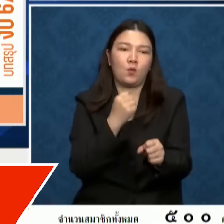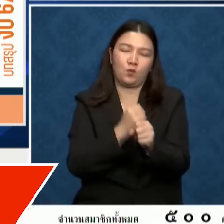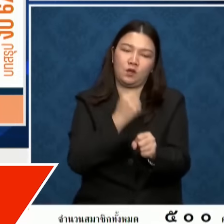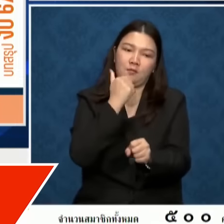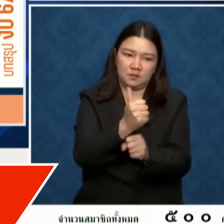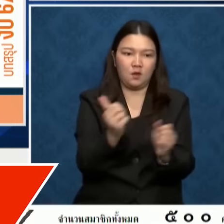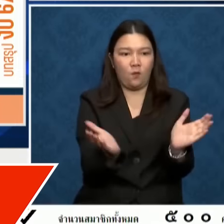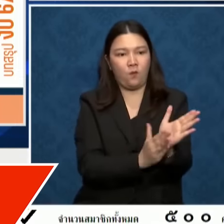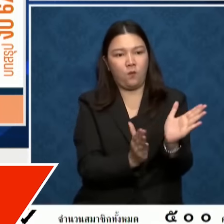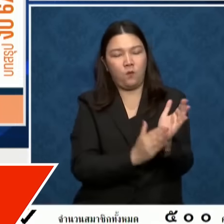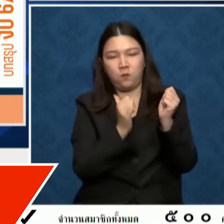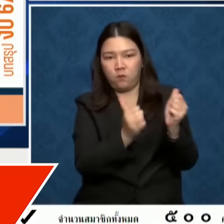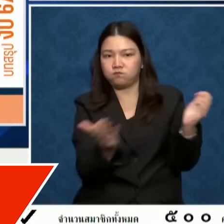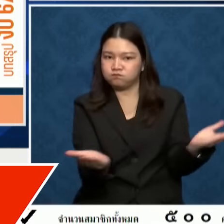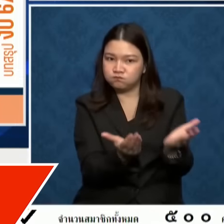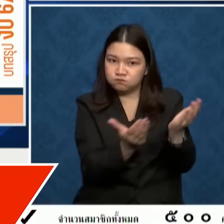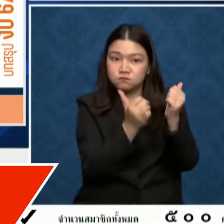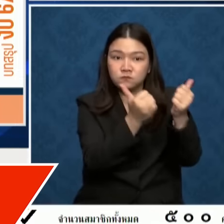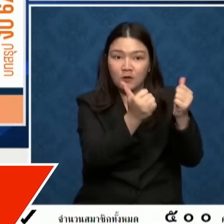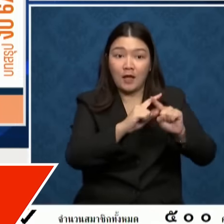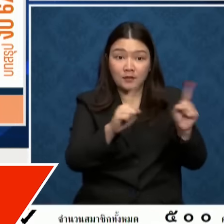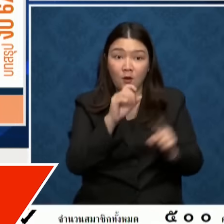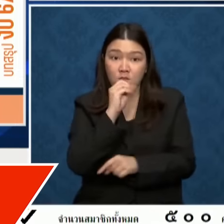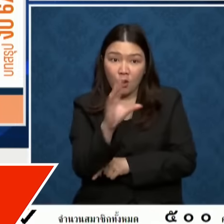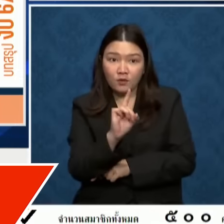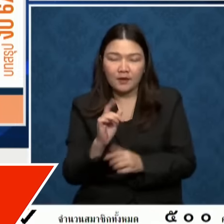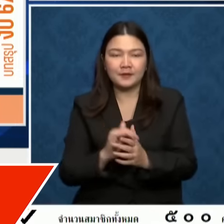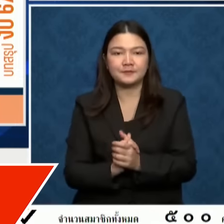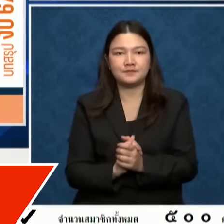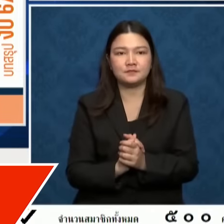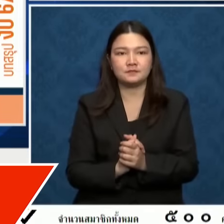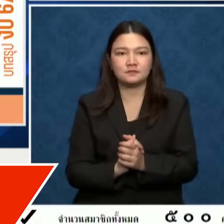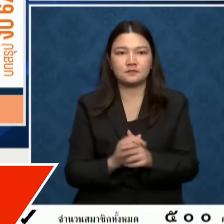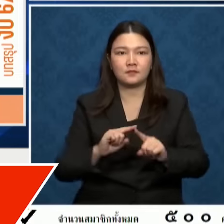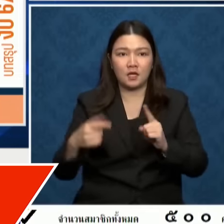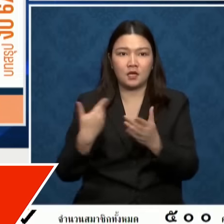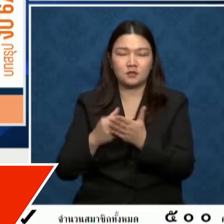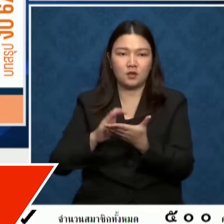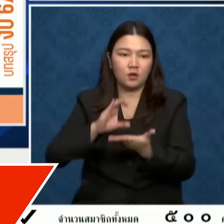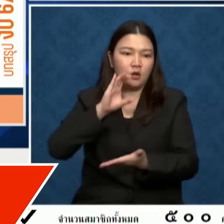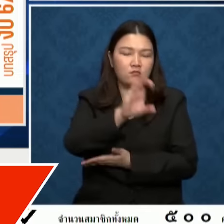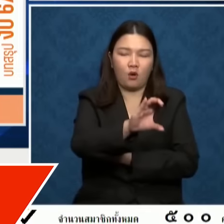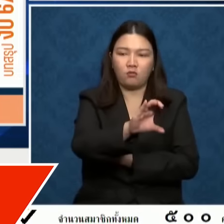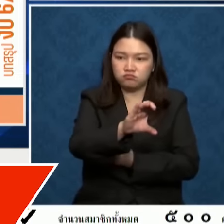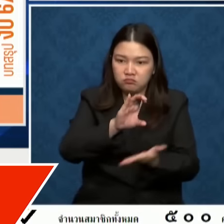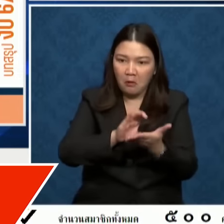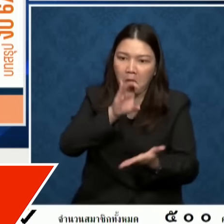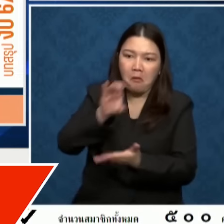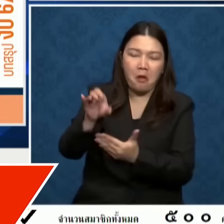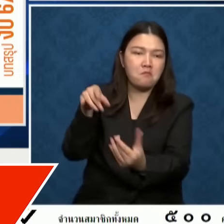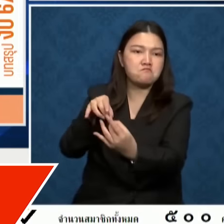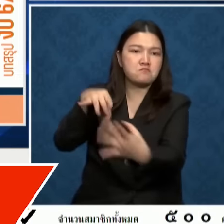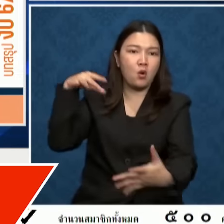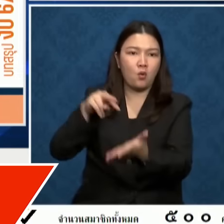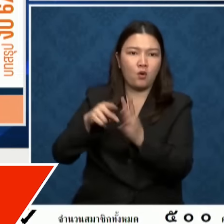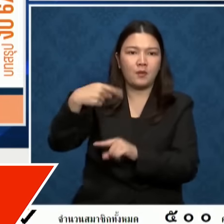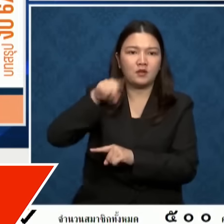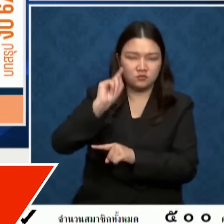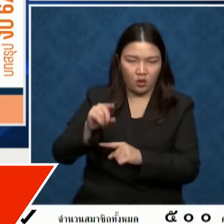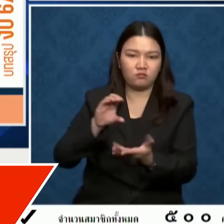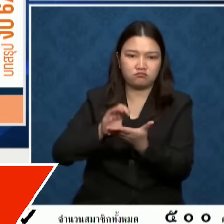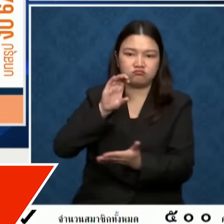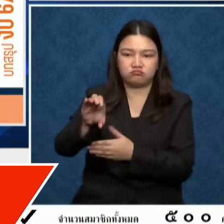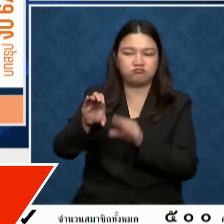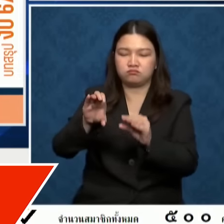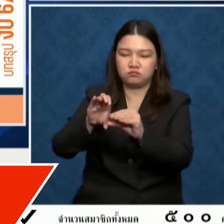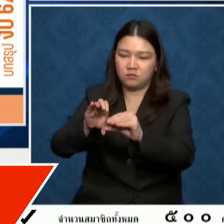ะผมสนับ Ś Nelson อยากเต็ที่แต่ปเด็ที่ตองพูดก็คือเพรางบมนผิดฝาผิดตัวครับงบส่นนี้ควรขยับไปให้